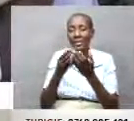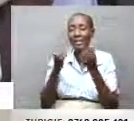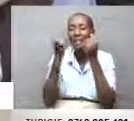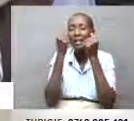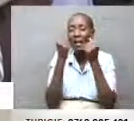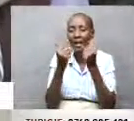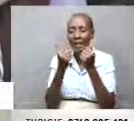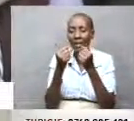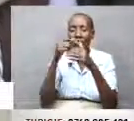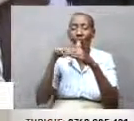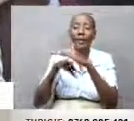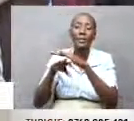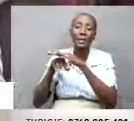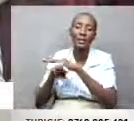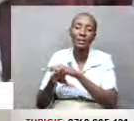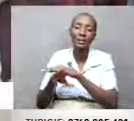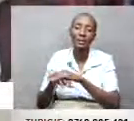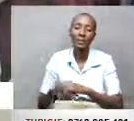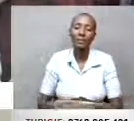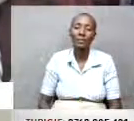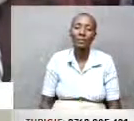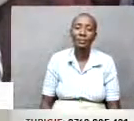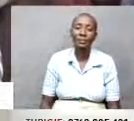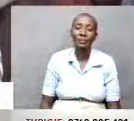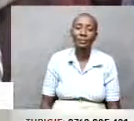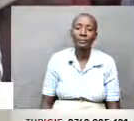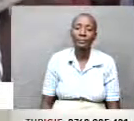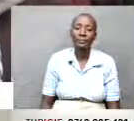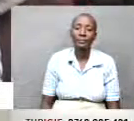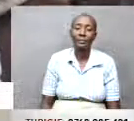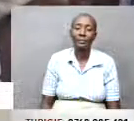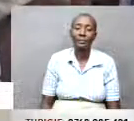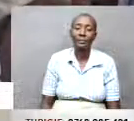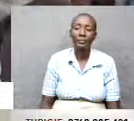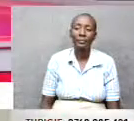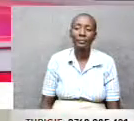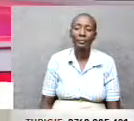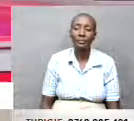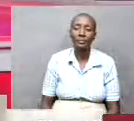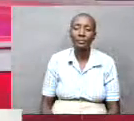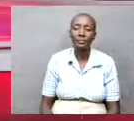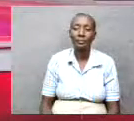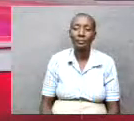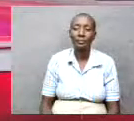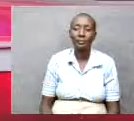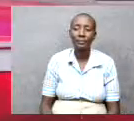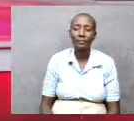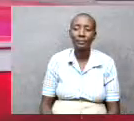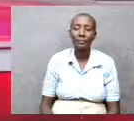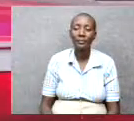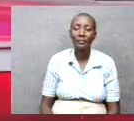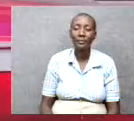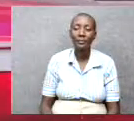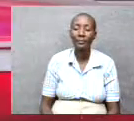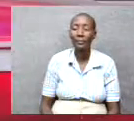eneo bunge la Saboti katika kaunti ya Trans Nzoia, nikiarifia TV47. Jina langu ni Boniface Barasa. Naam,